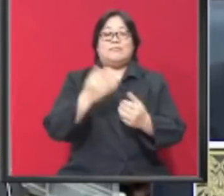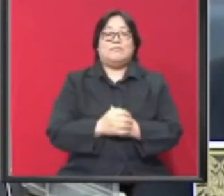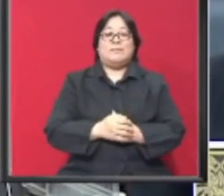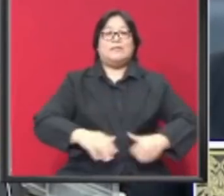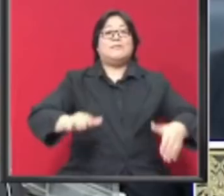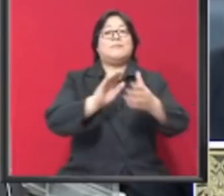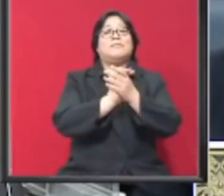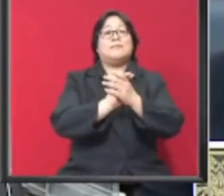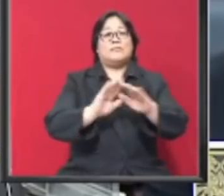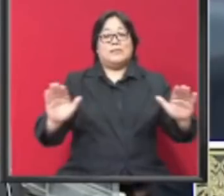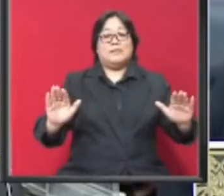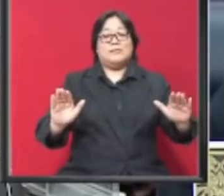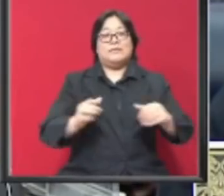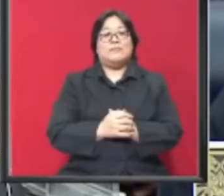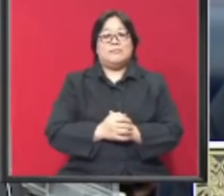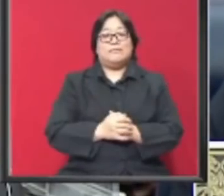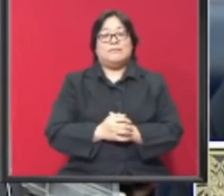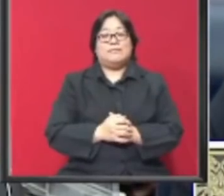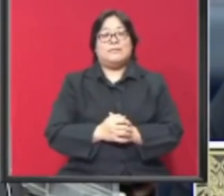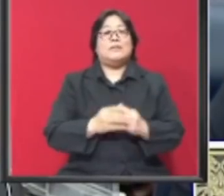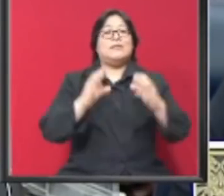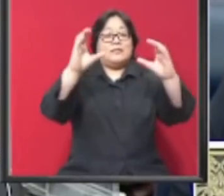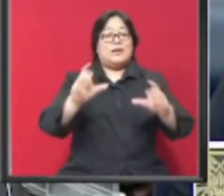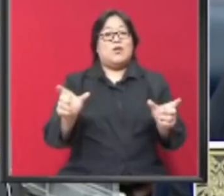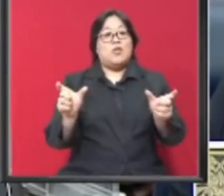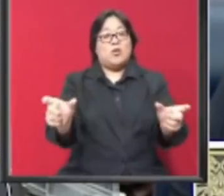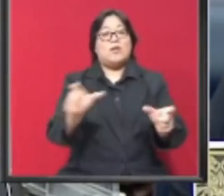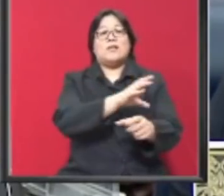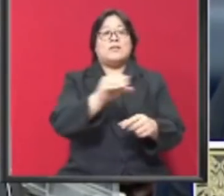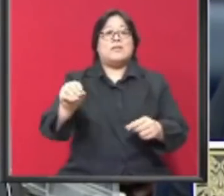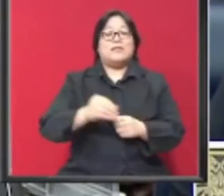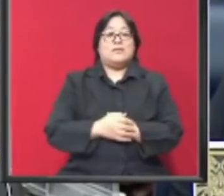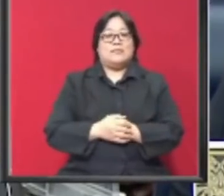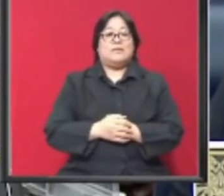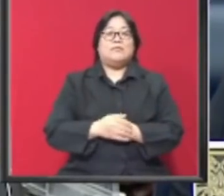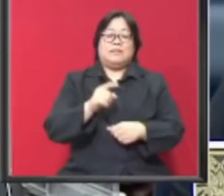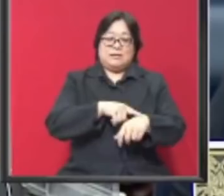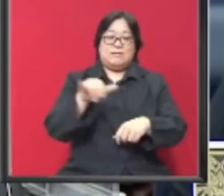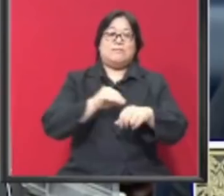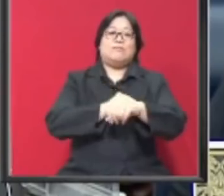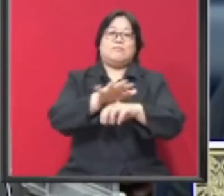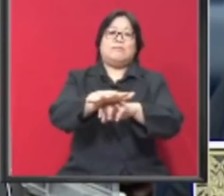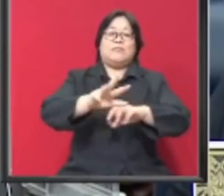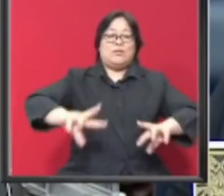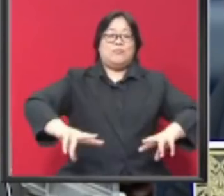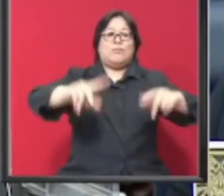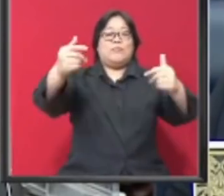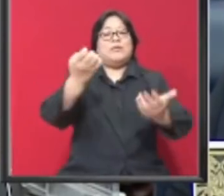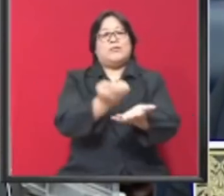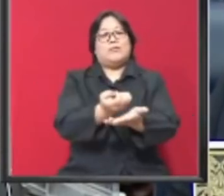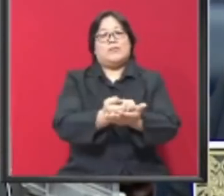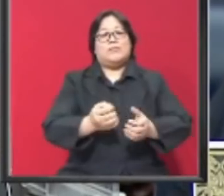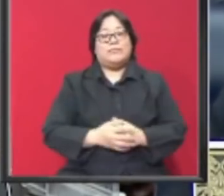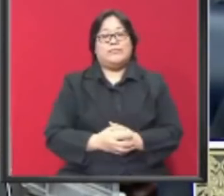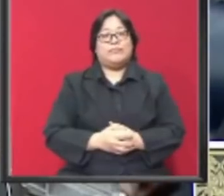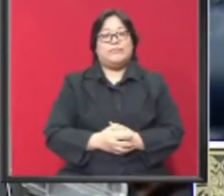menambahkan lagi Lockdown ini dan menjejaskan ikon-on pemulihan ekonomi